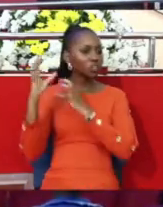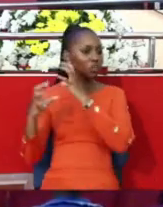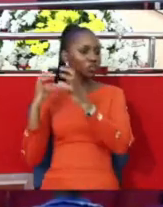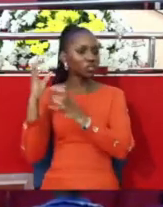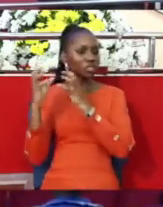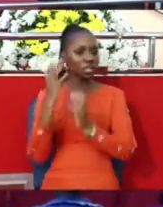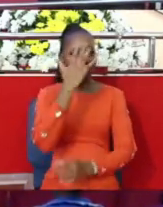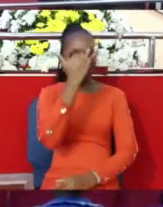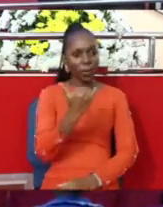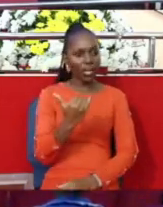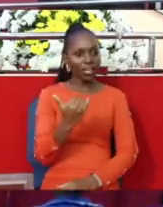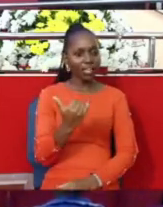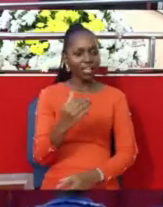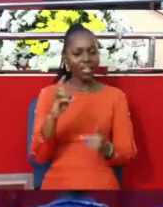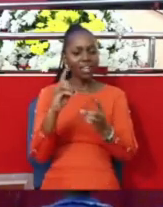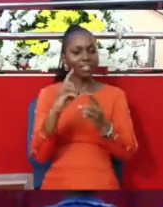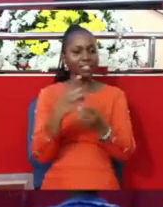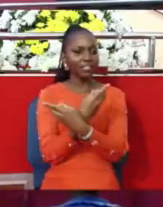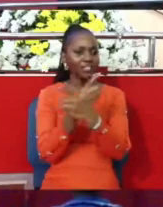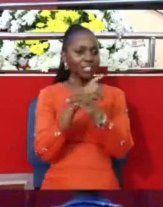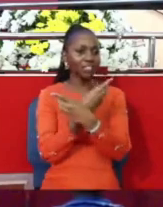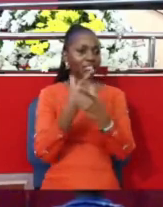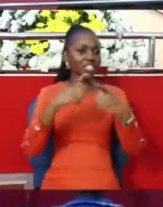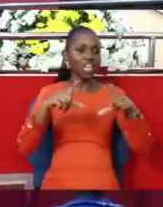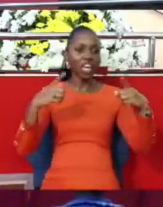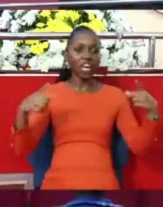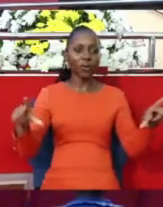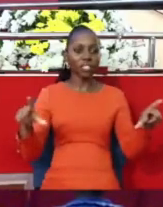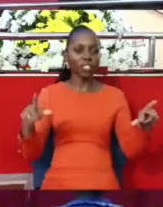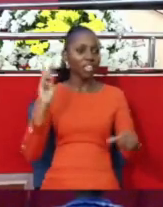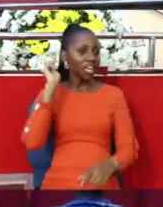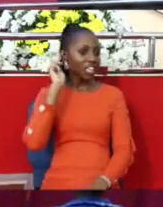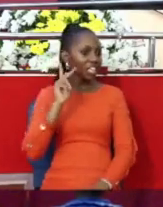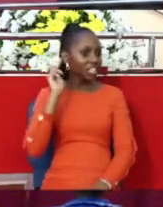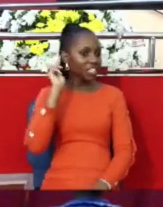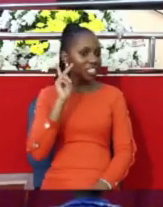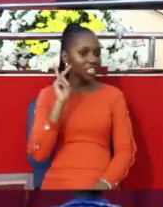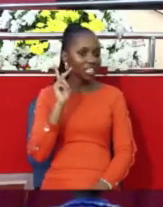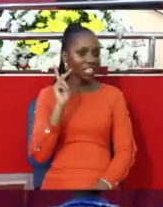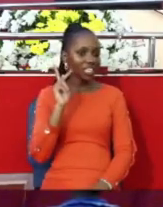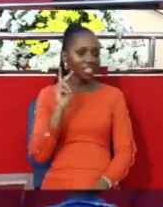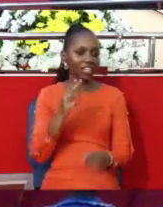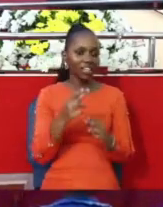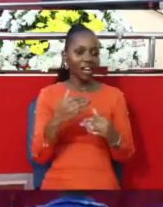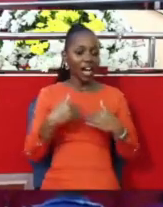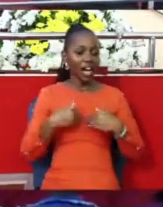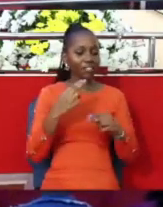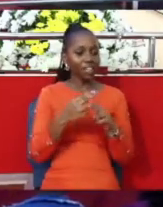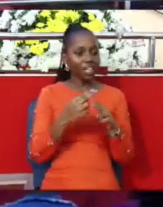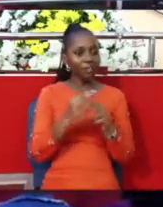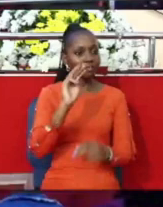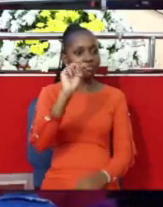have Kisii's that are called Maina. Kuna Wakisii bado wanaitwa Maina. David, do we have Mainas there? Mm-hmm. Daudi, but Maina, you see